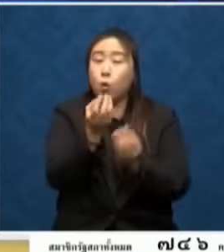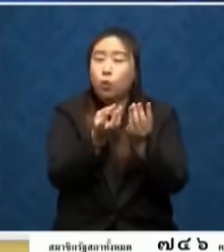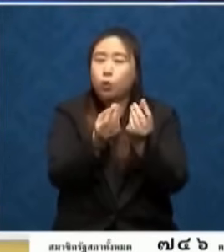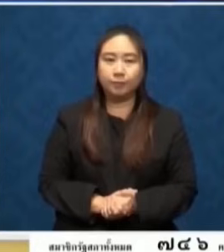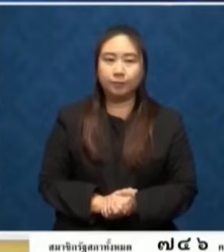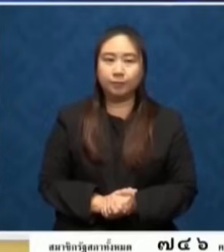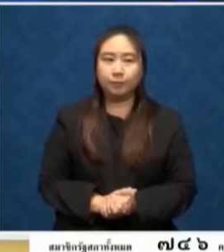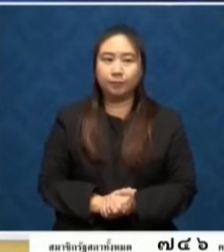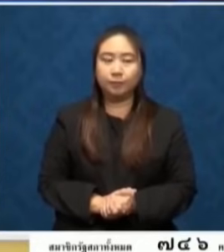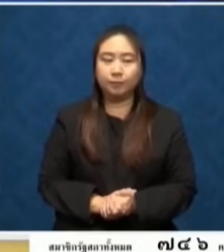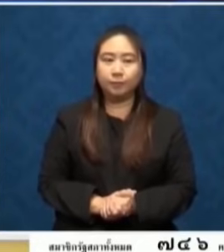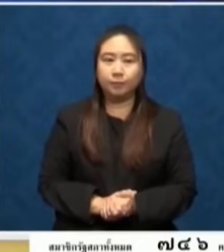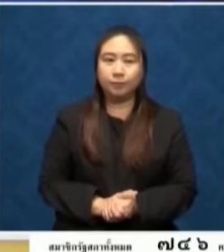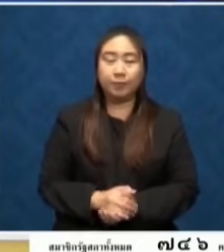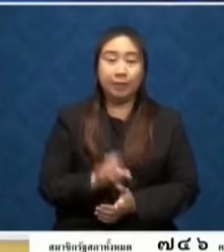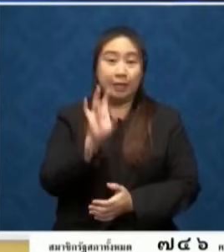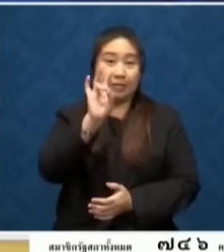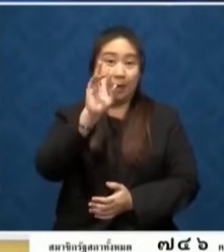นิดหนึ่ง